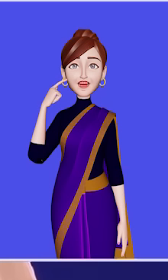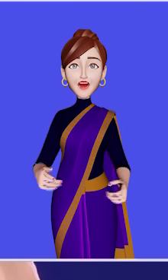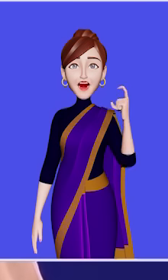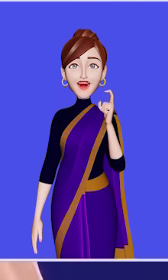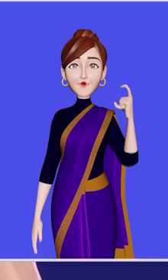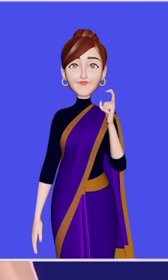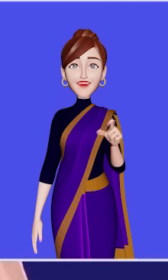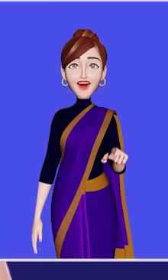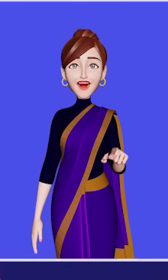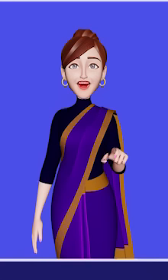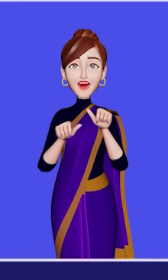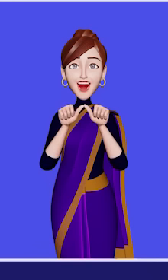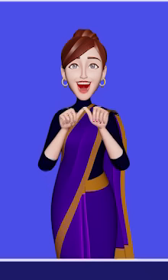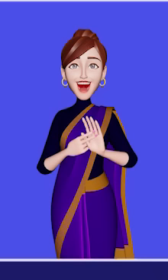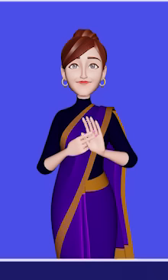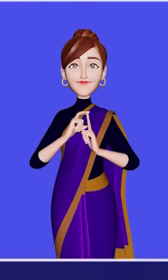गवर्नमेंट्स,